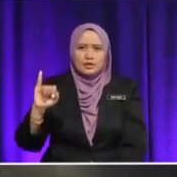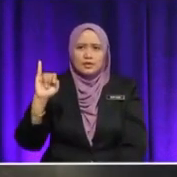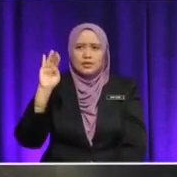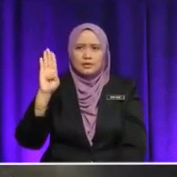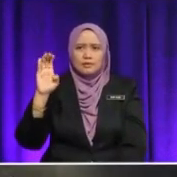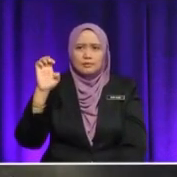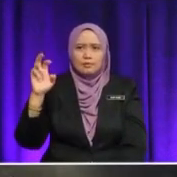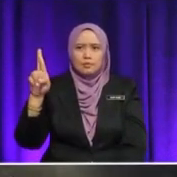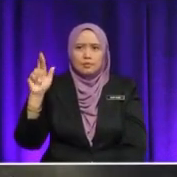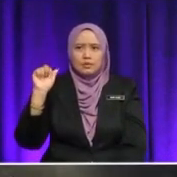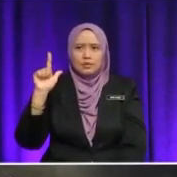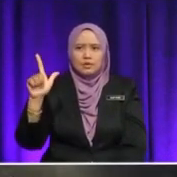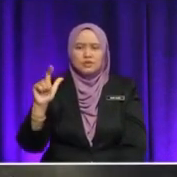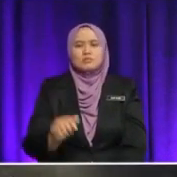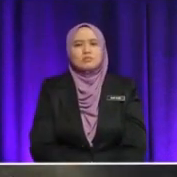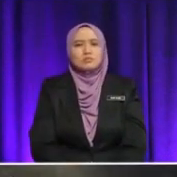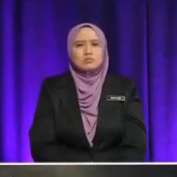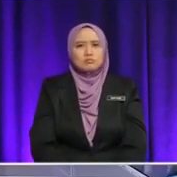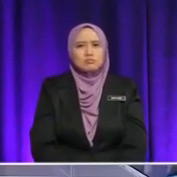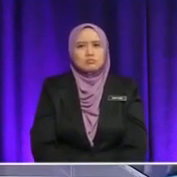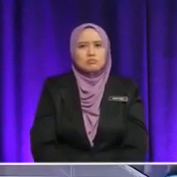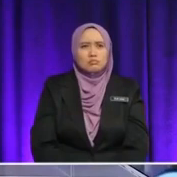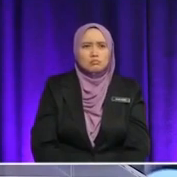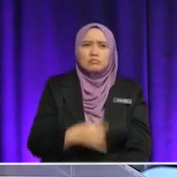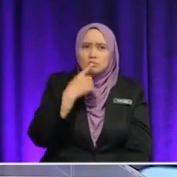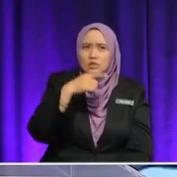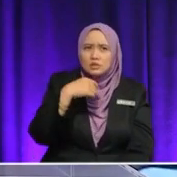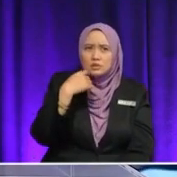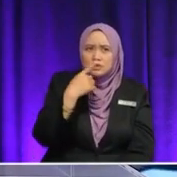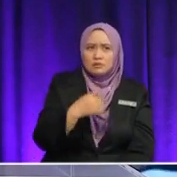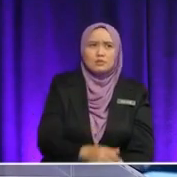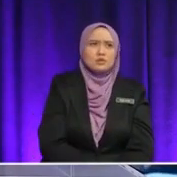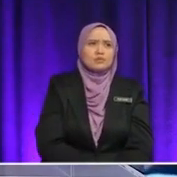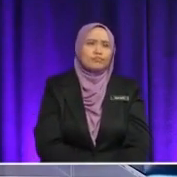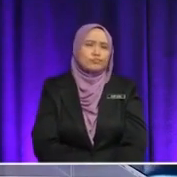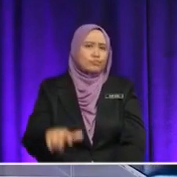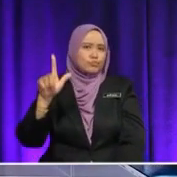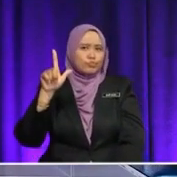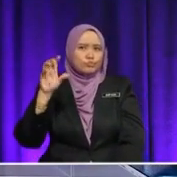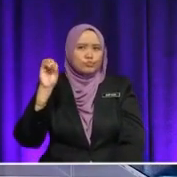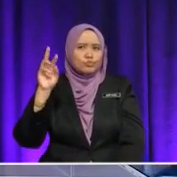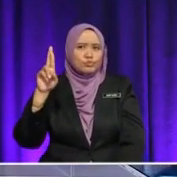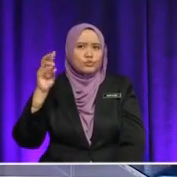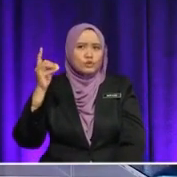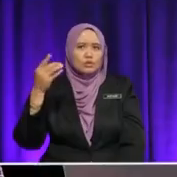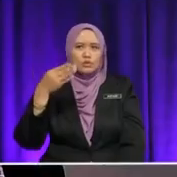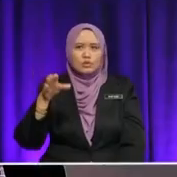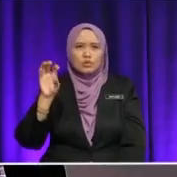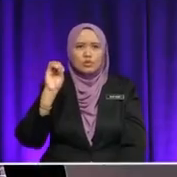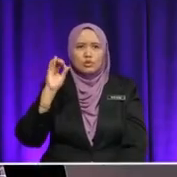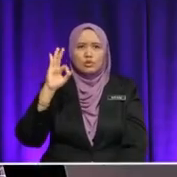dan juga saya teteh siapa sebaiknya download agmoney.win Oke terima kasih aku masih rasulpun sama